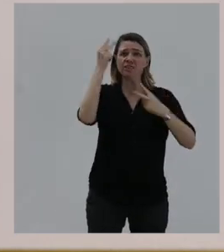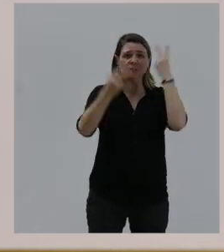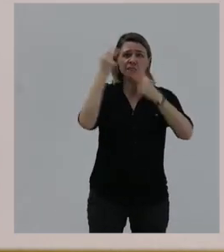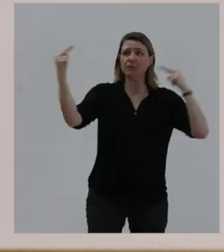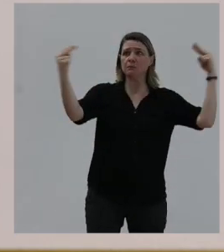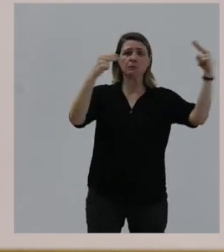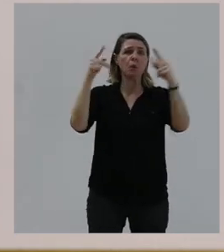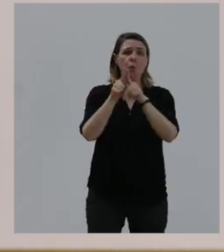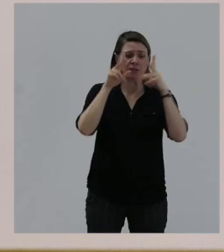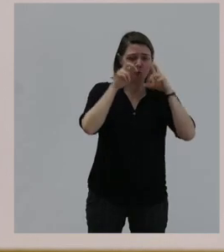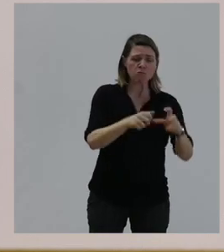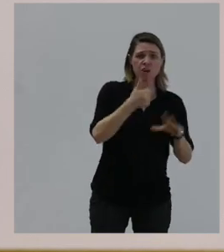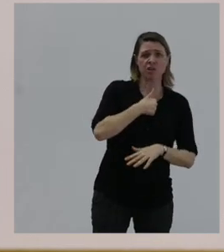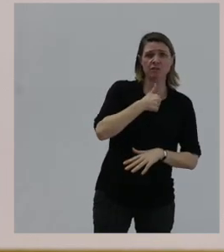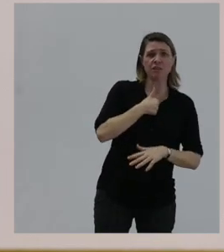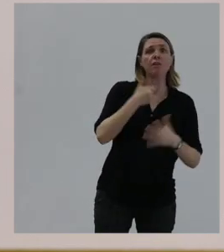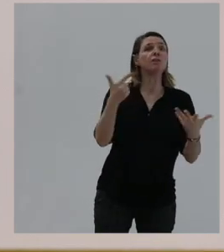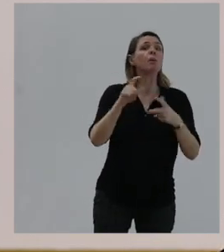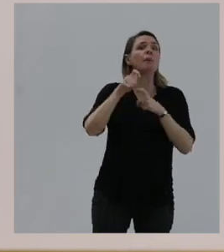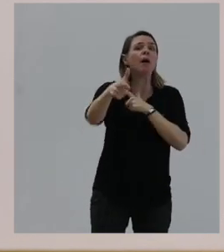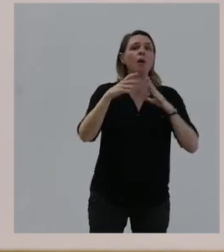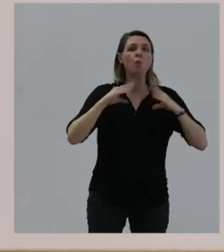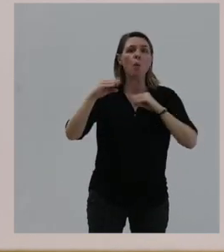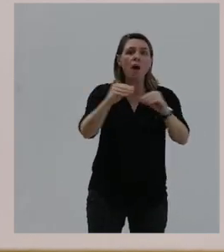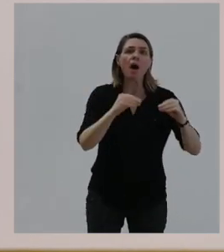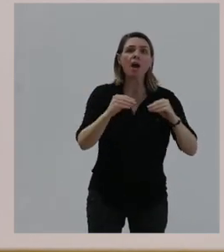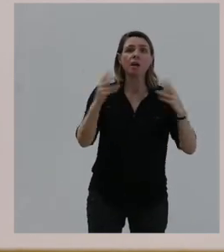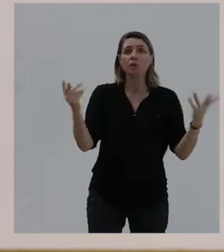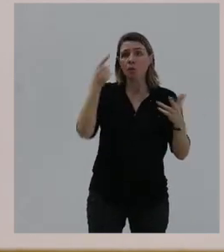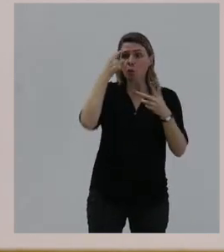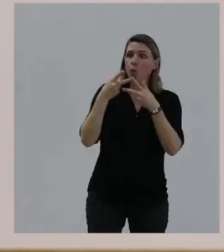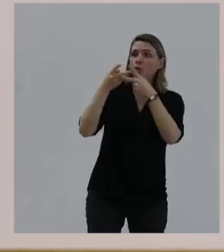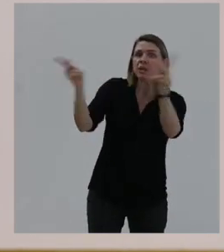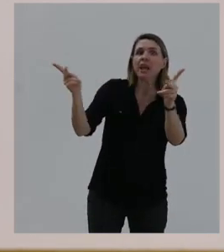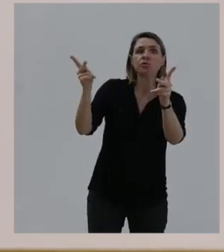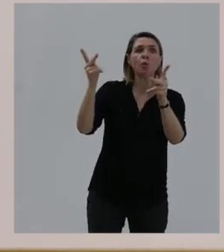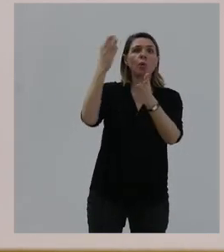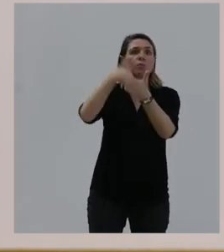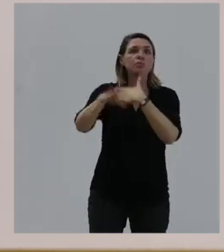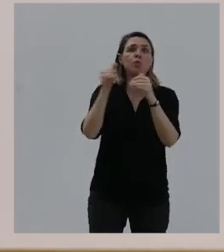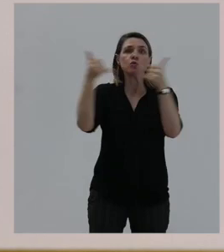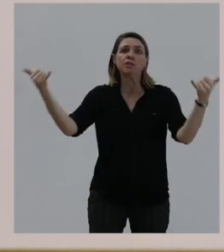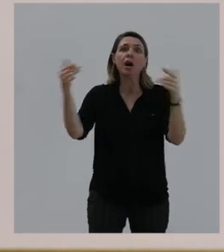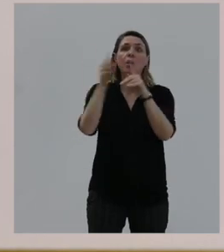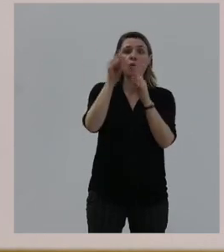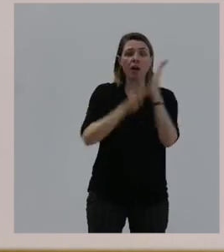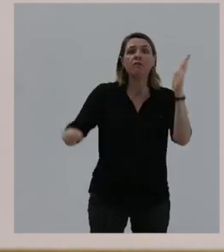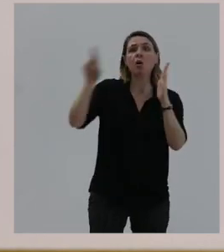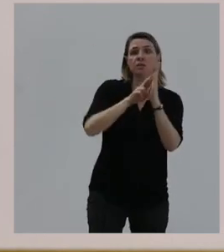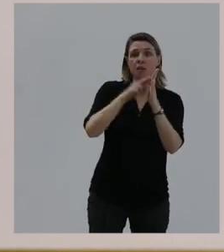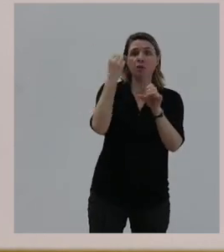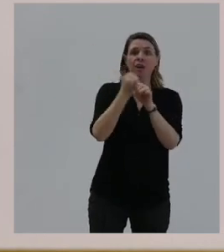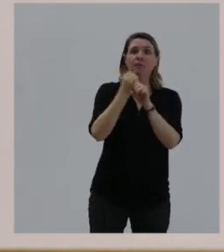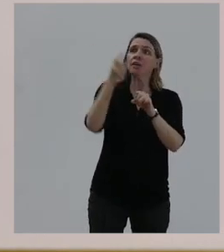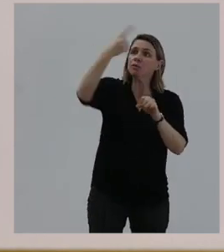recherche individuelle, avec des mesures concrètes, comme par exemple le dépôt des publications sur HAL, ou encore le référencement de vos travaux